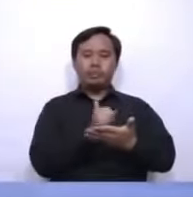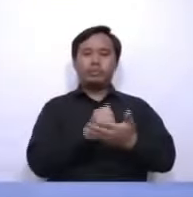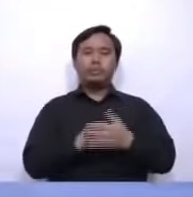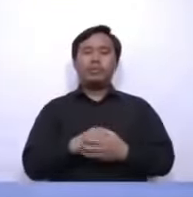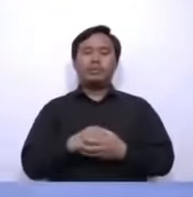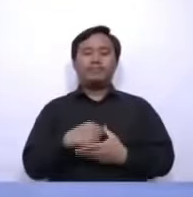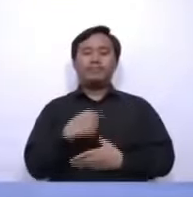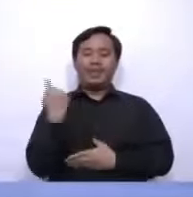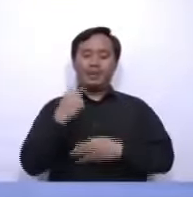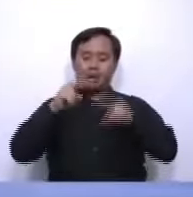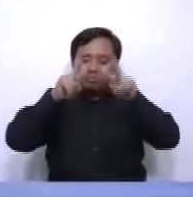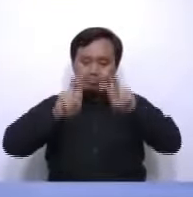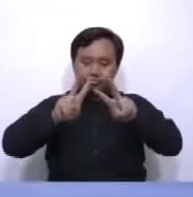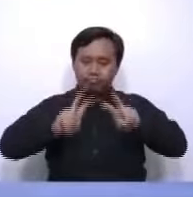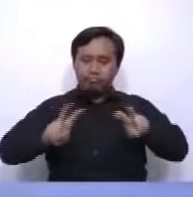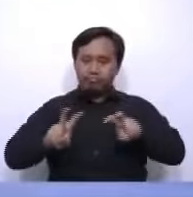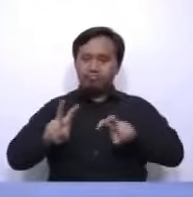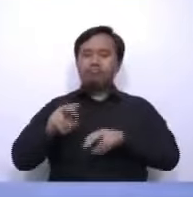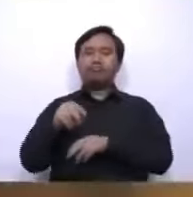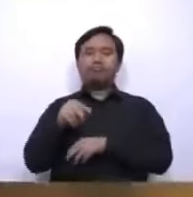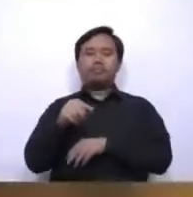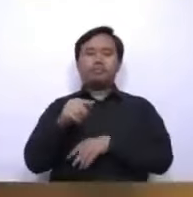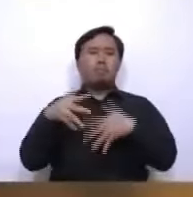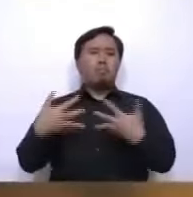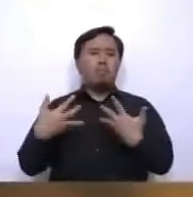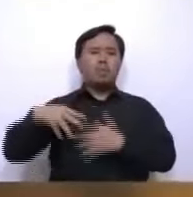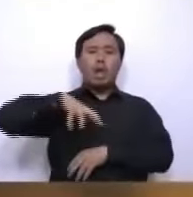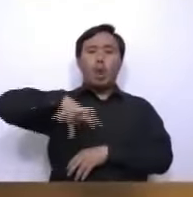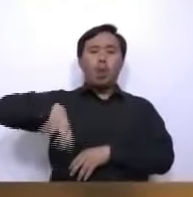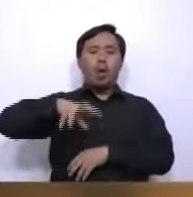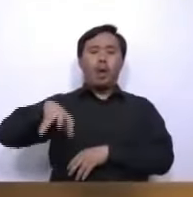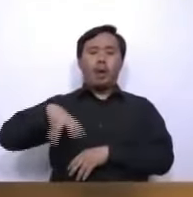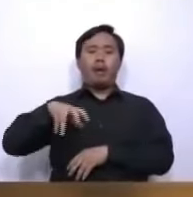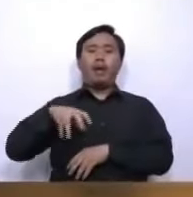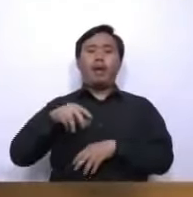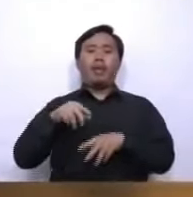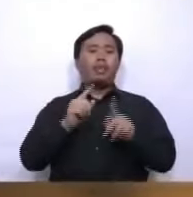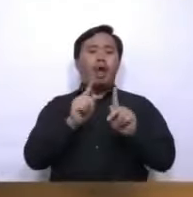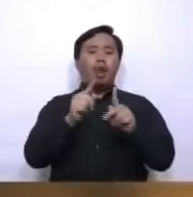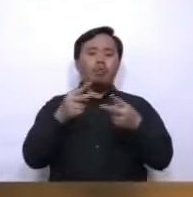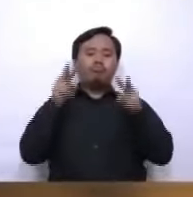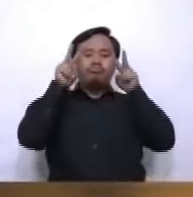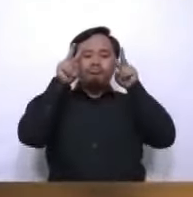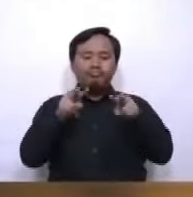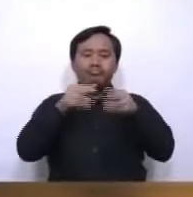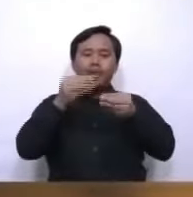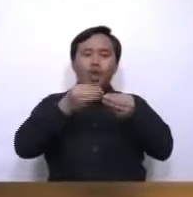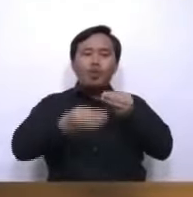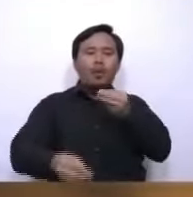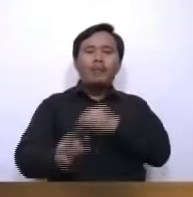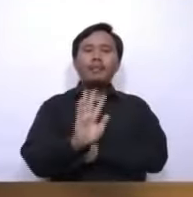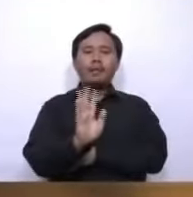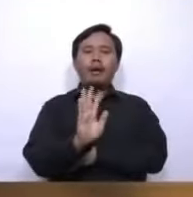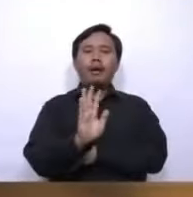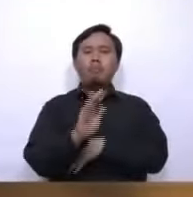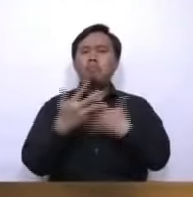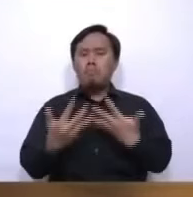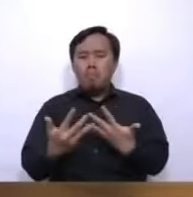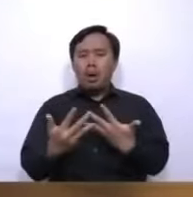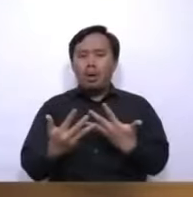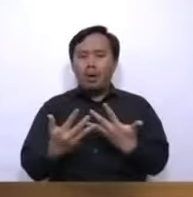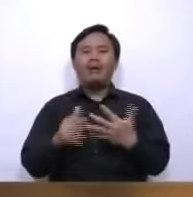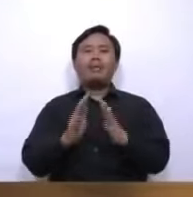untuk mengkaji bagaimana sebuah keluarga ketika tidak memperhatikan keturunannya. Sehingga dari